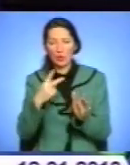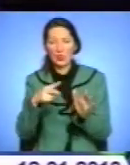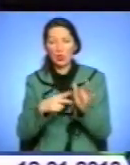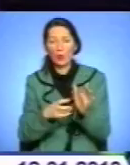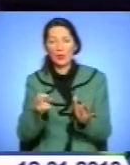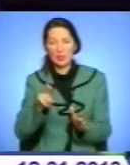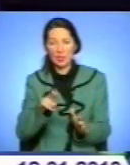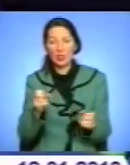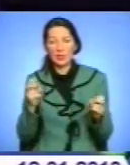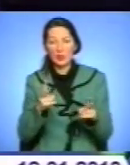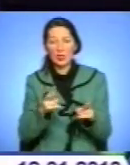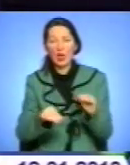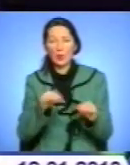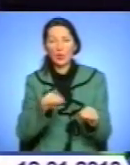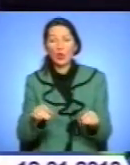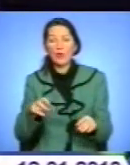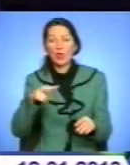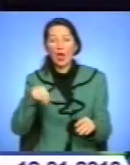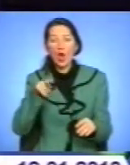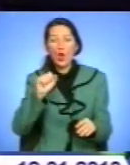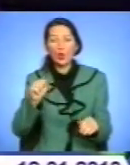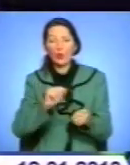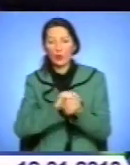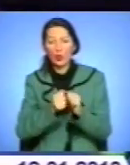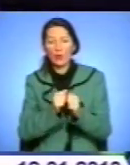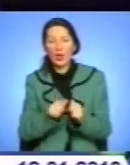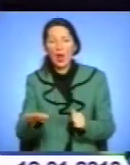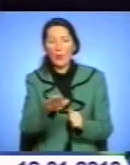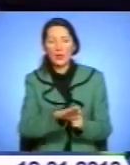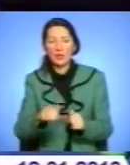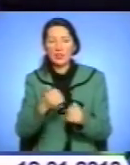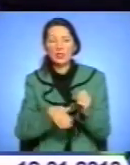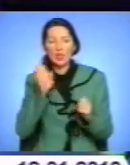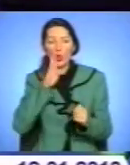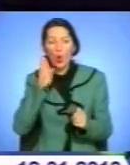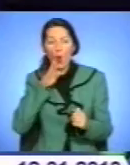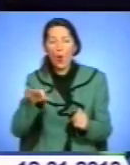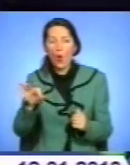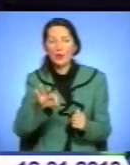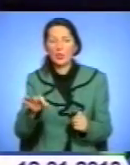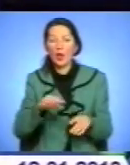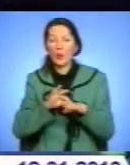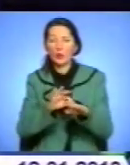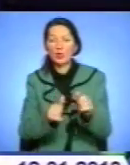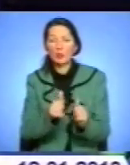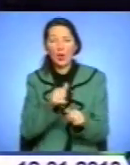спеціально облаштованих льодових майданчиках серед озера проведуть змагання, аналогів яких у нашій державі не